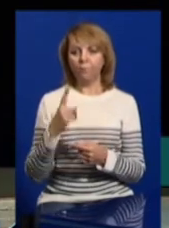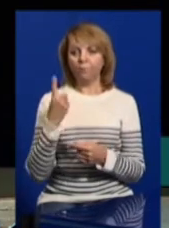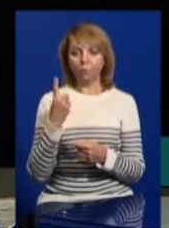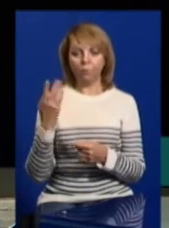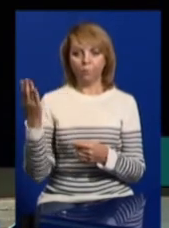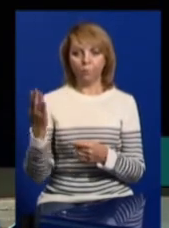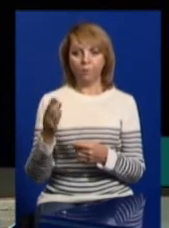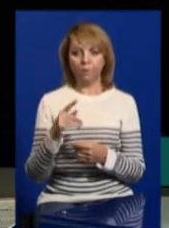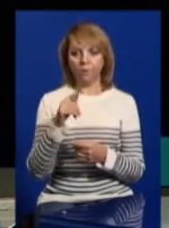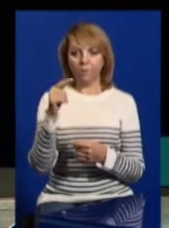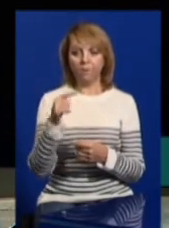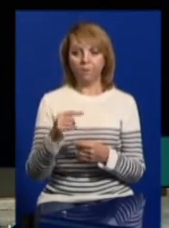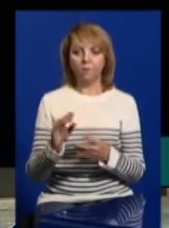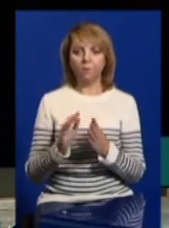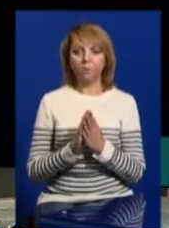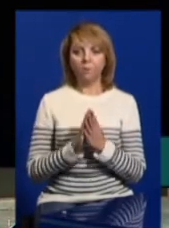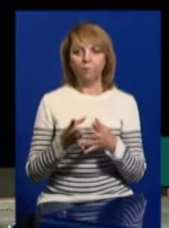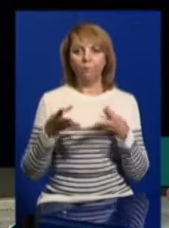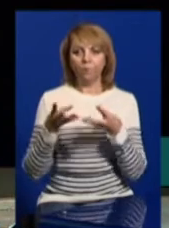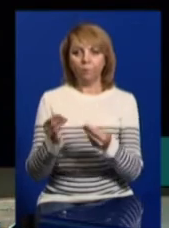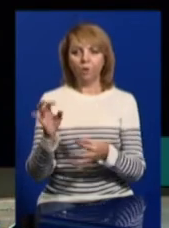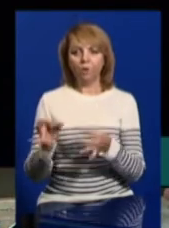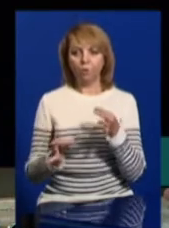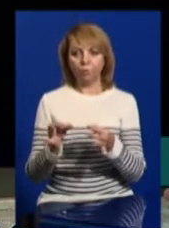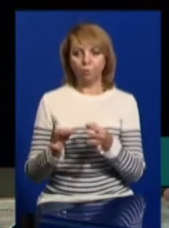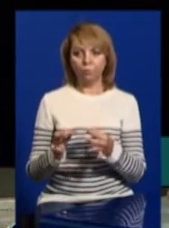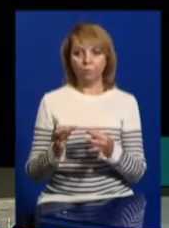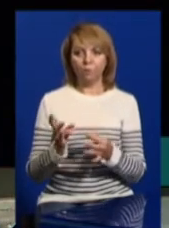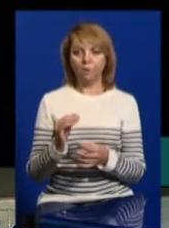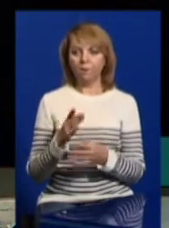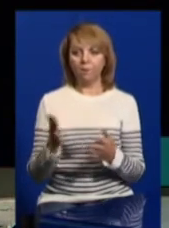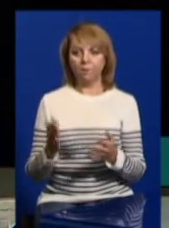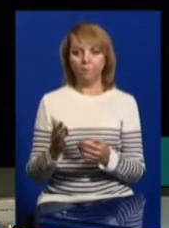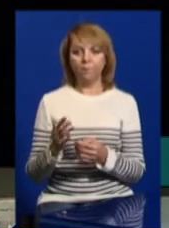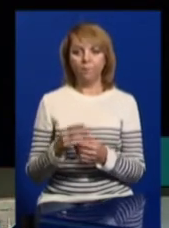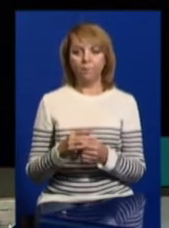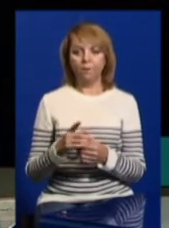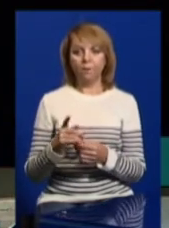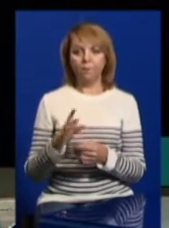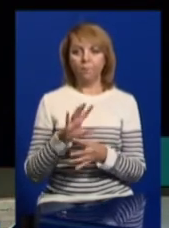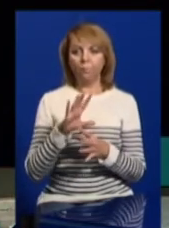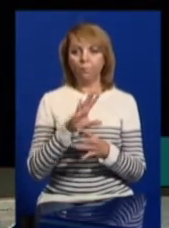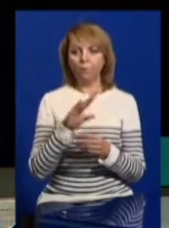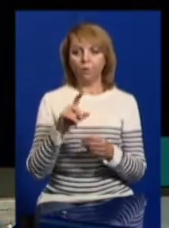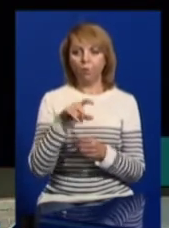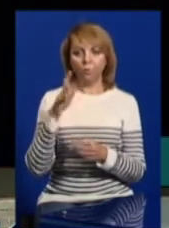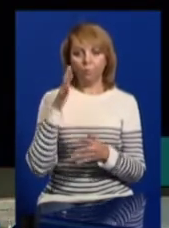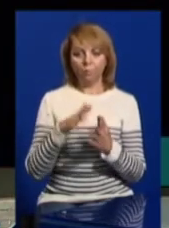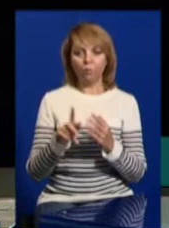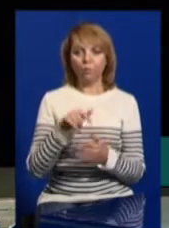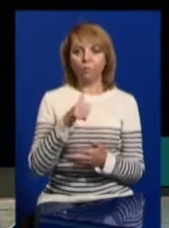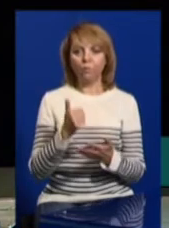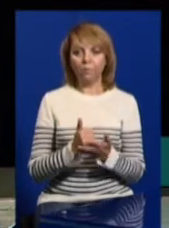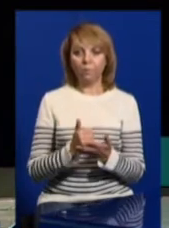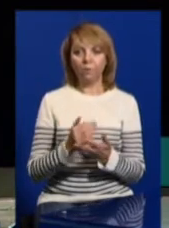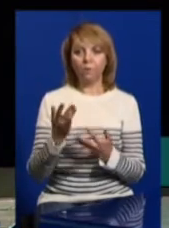його абзаці не просили вплинути на суд. Ніде абсолютно. Бо вони чітко також розуміють, що головуючі, і у